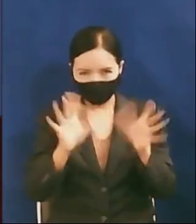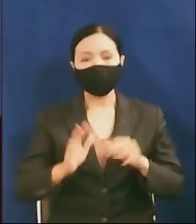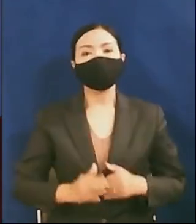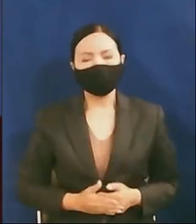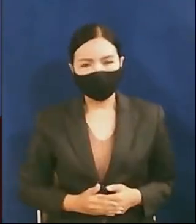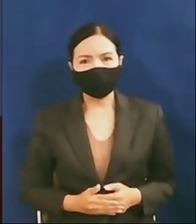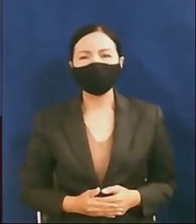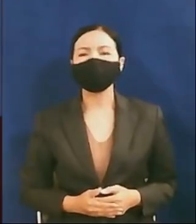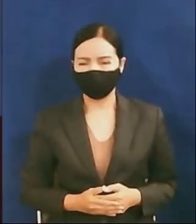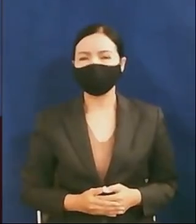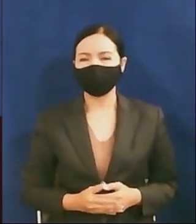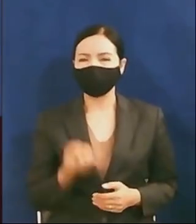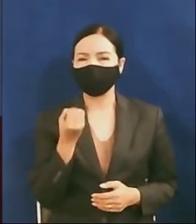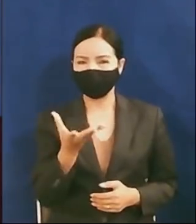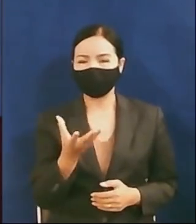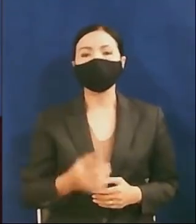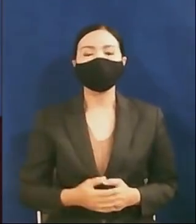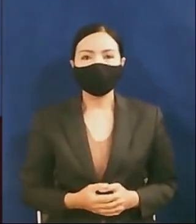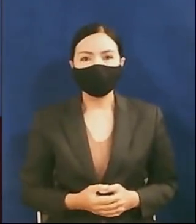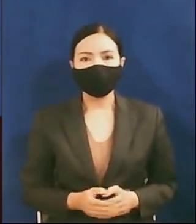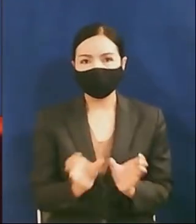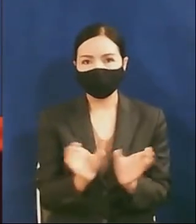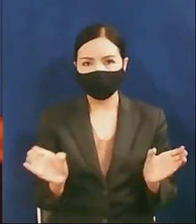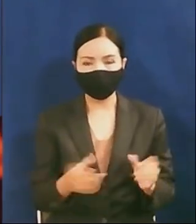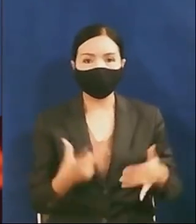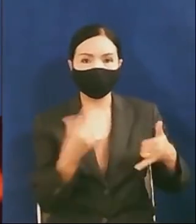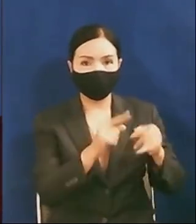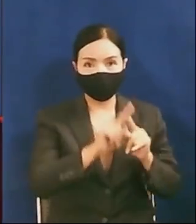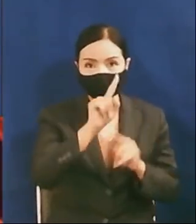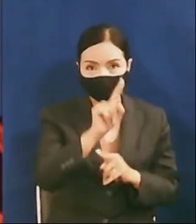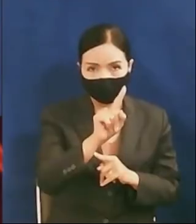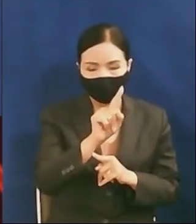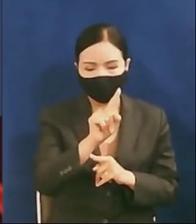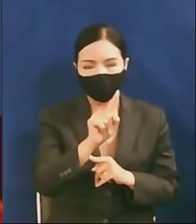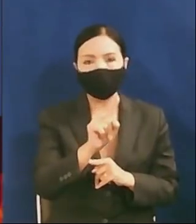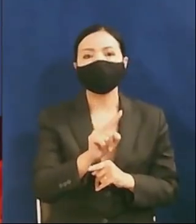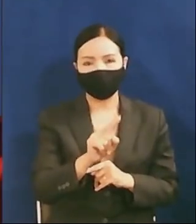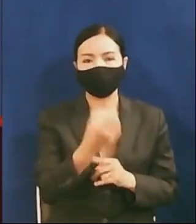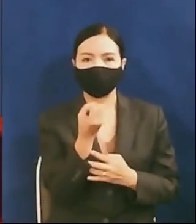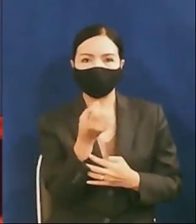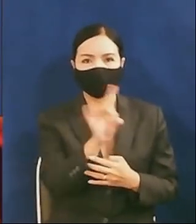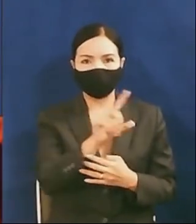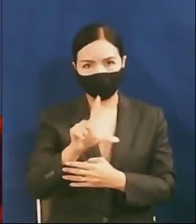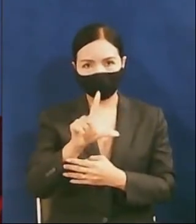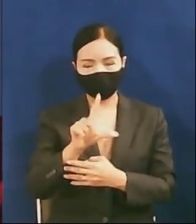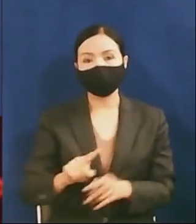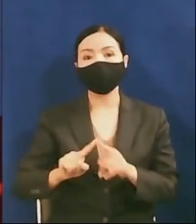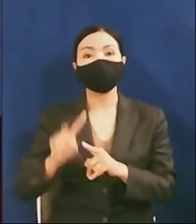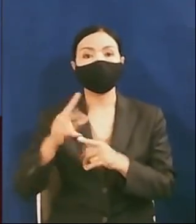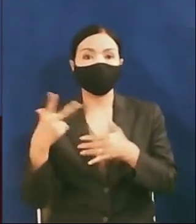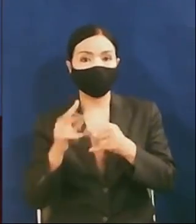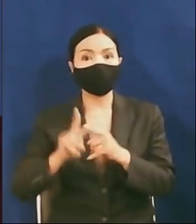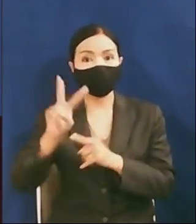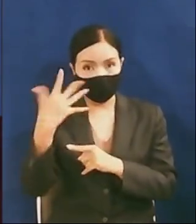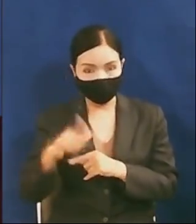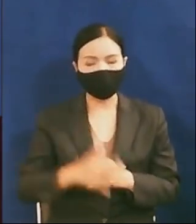เรียกว่าเป็นปริมาณที่เยอะมากนะครับถ้าแยกเป็นเข็มที่1นะครับก็เป็น18ล้านนะครับเข็มที่2 5